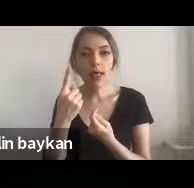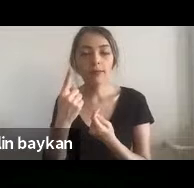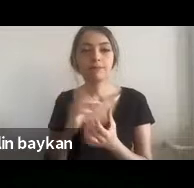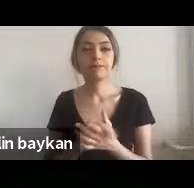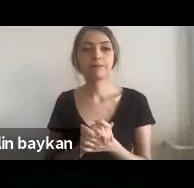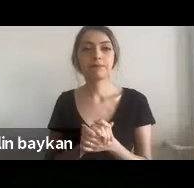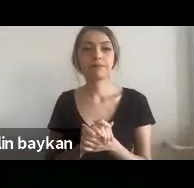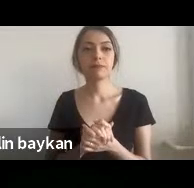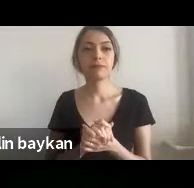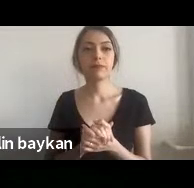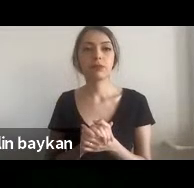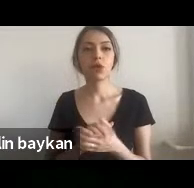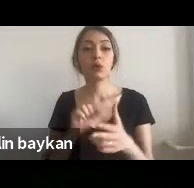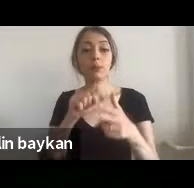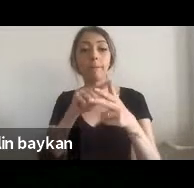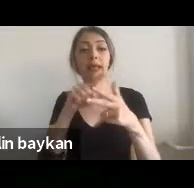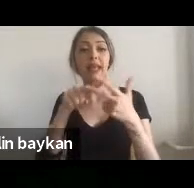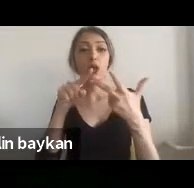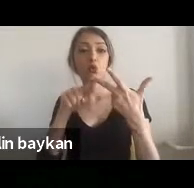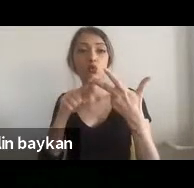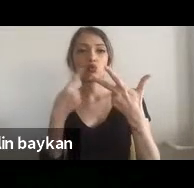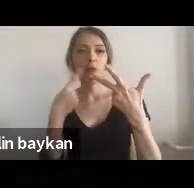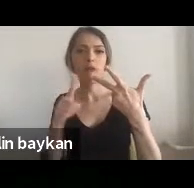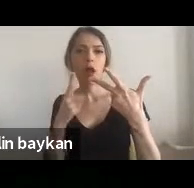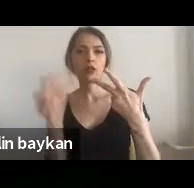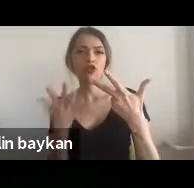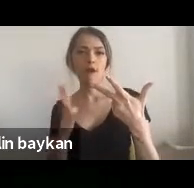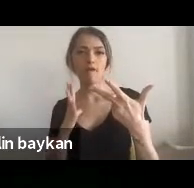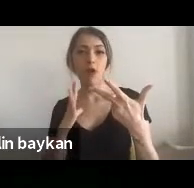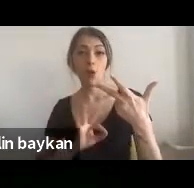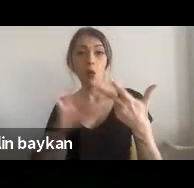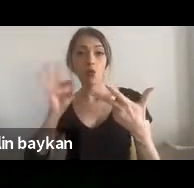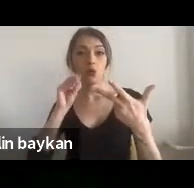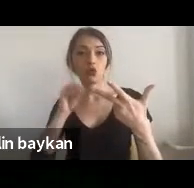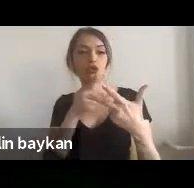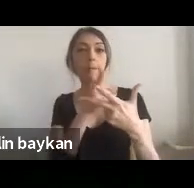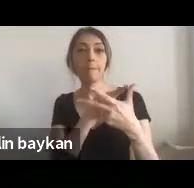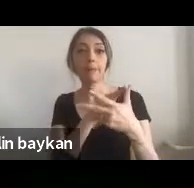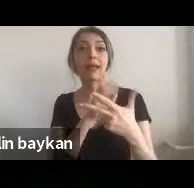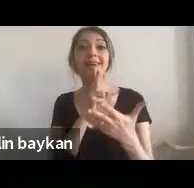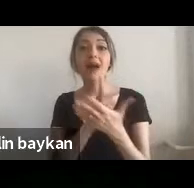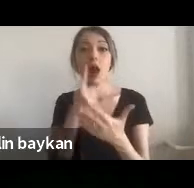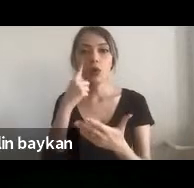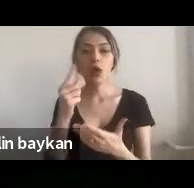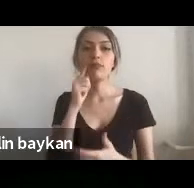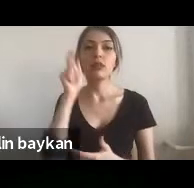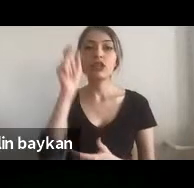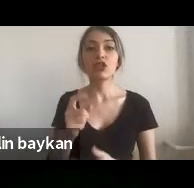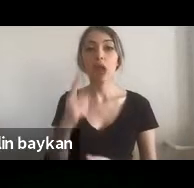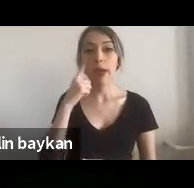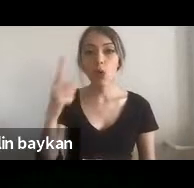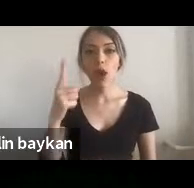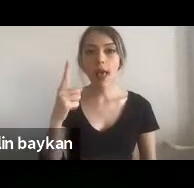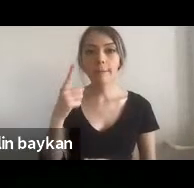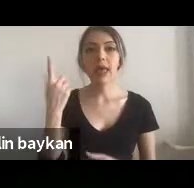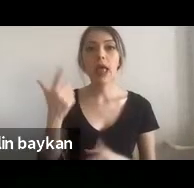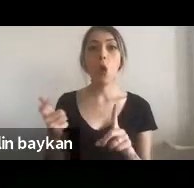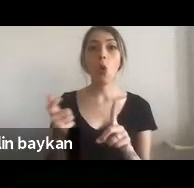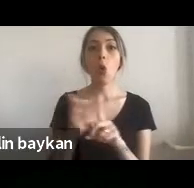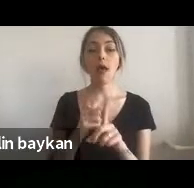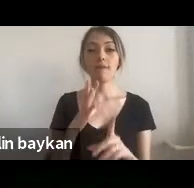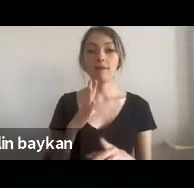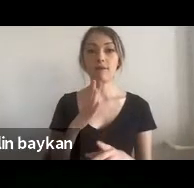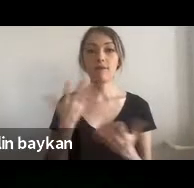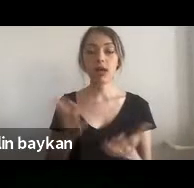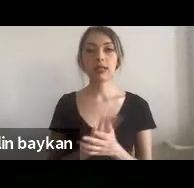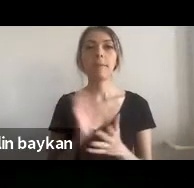3 şeyin uygulanıp uygulanmadığına bakıyor. Kararda bireysel önlem varsa, mesela bakın Osman Kavala'da var, onun tahliye